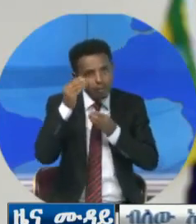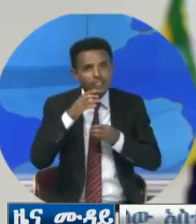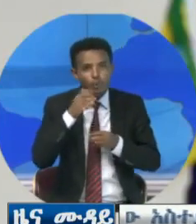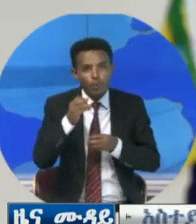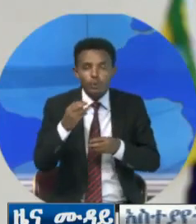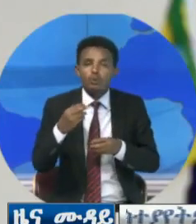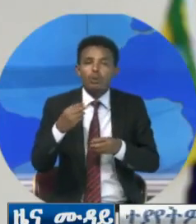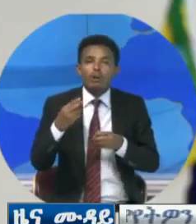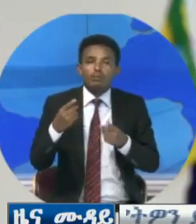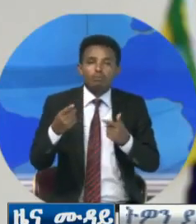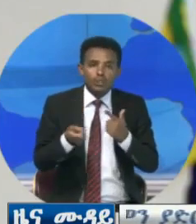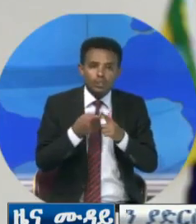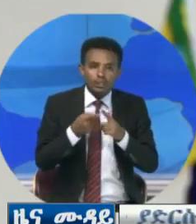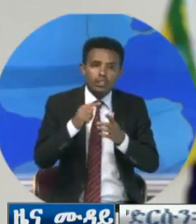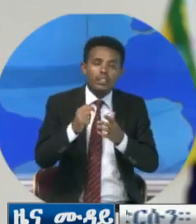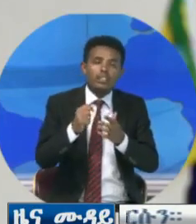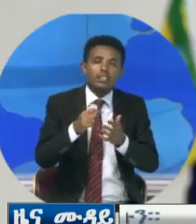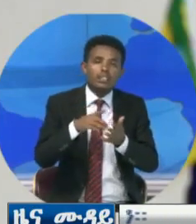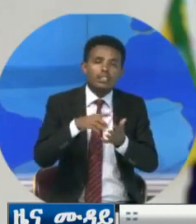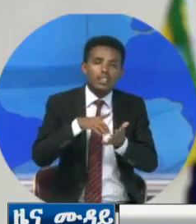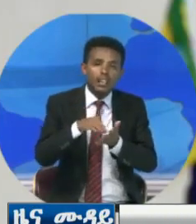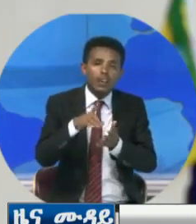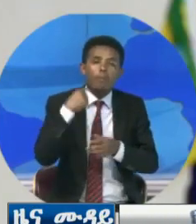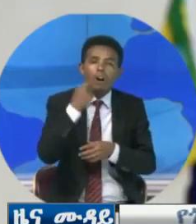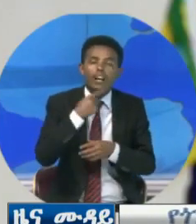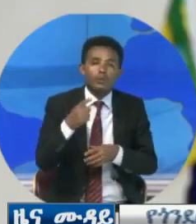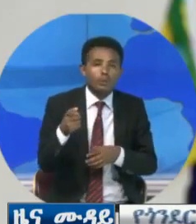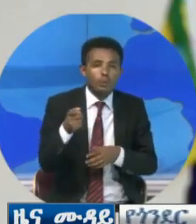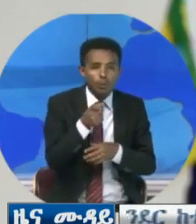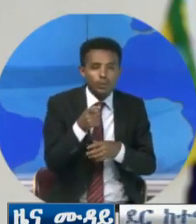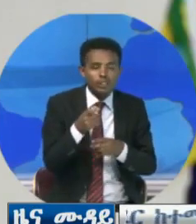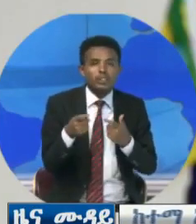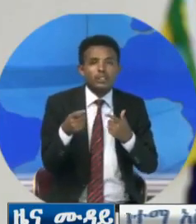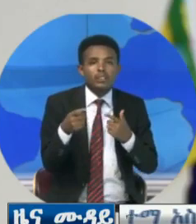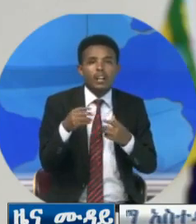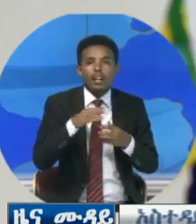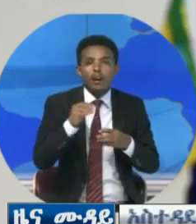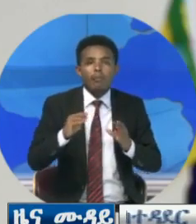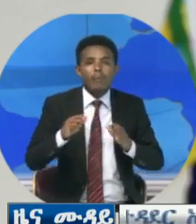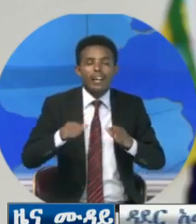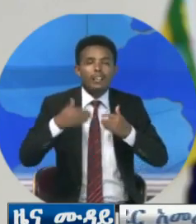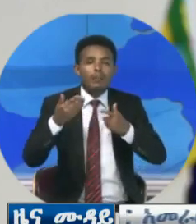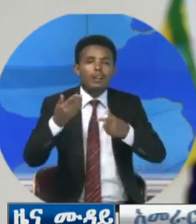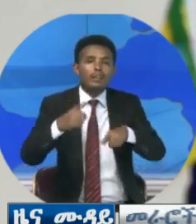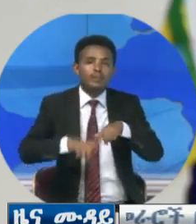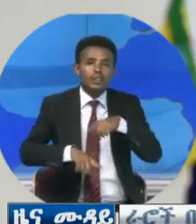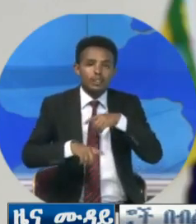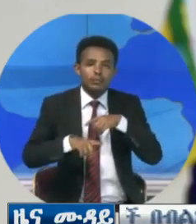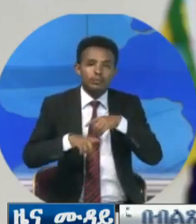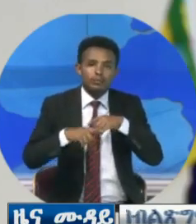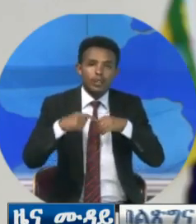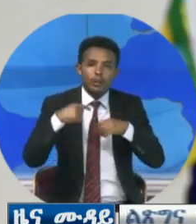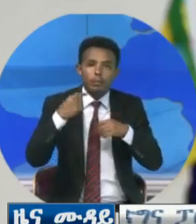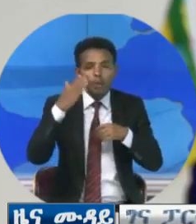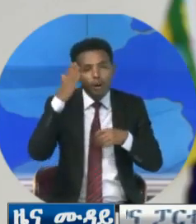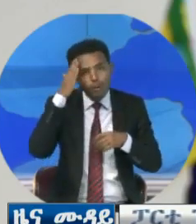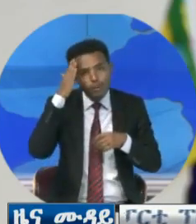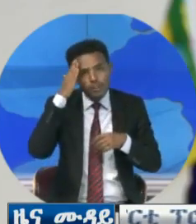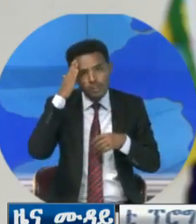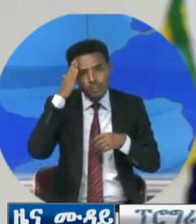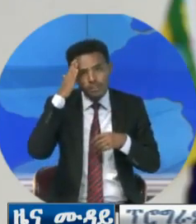የተከራዩ ማንነት አለማወቁ፣ ሁለተኛ ደግሞ ማቅረብ አለመቻል። ምክንያቱም ማወቅ ነበረበት። አላውቅም